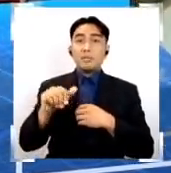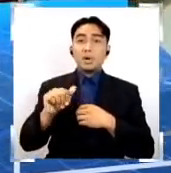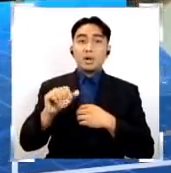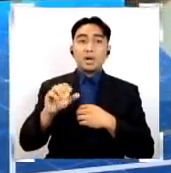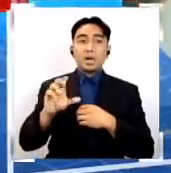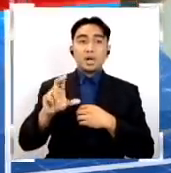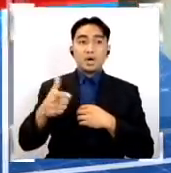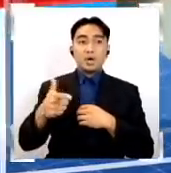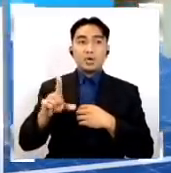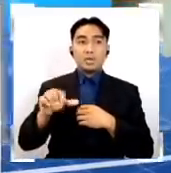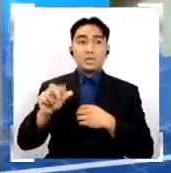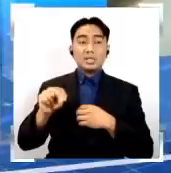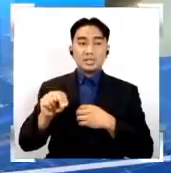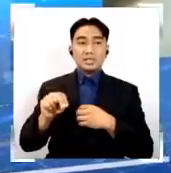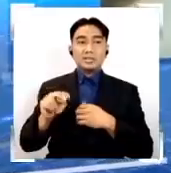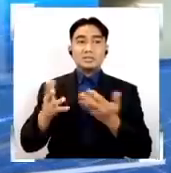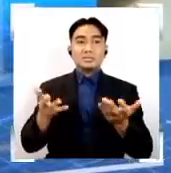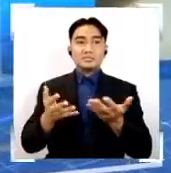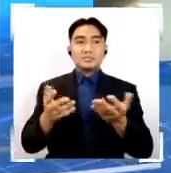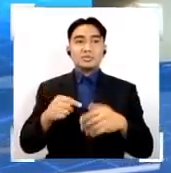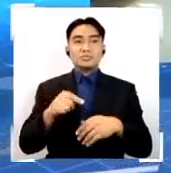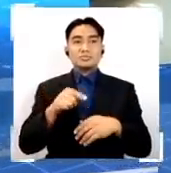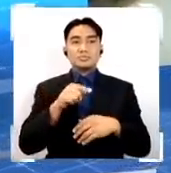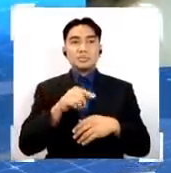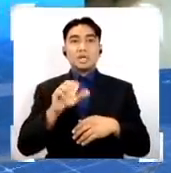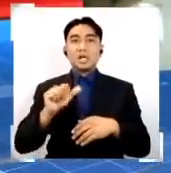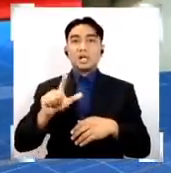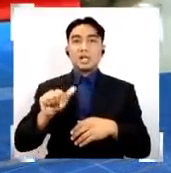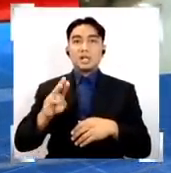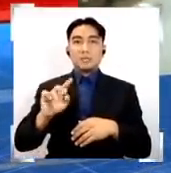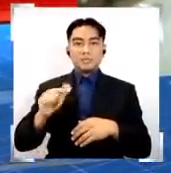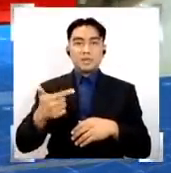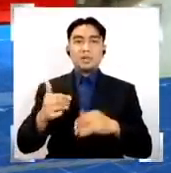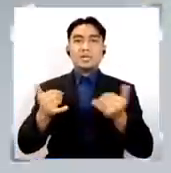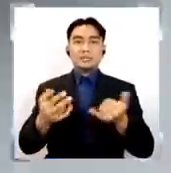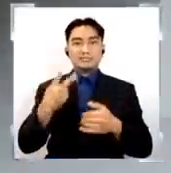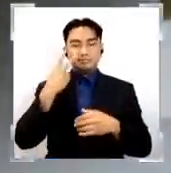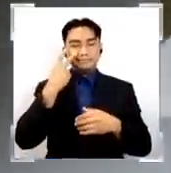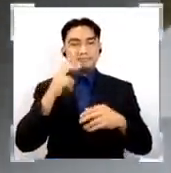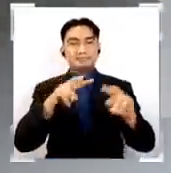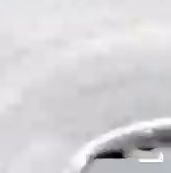ang mga taga-barangay para mag-imbestiga. Saksi, si Marisol Abdurrahman.